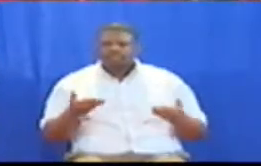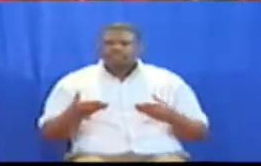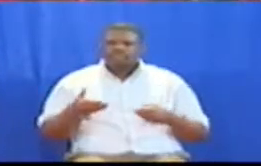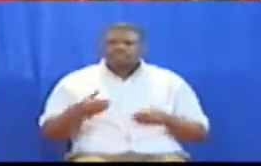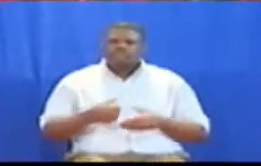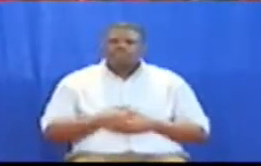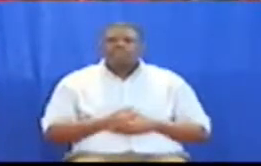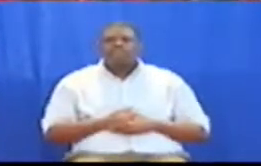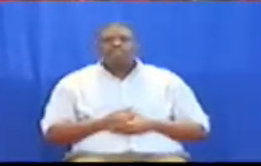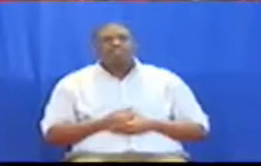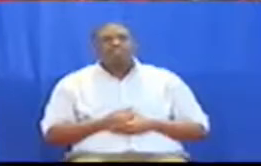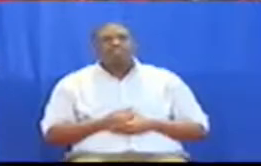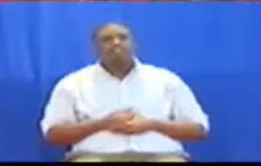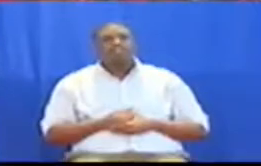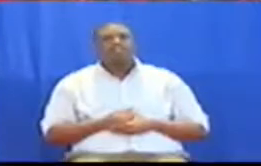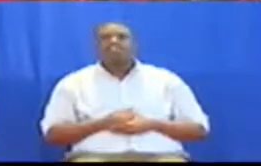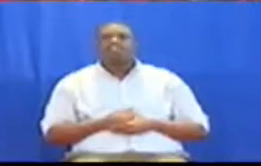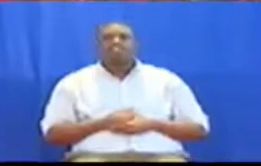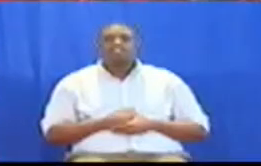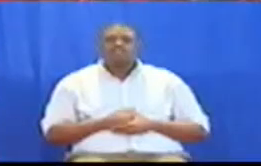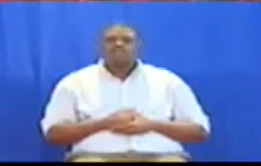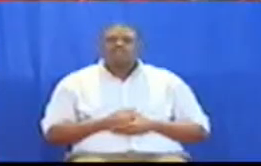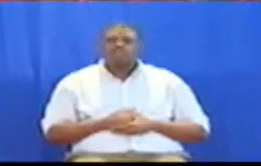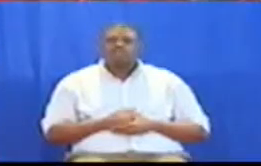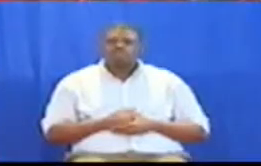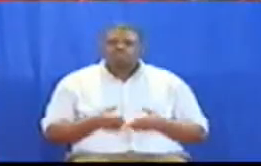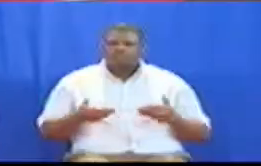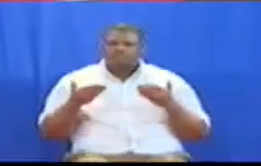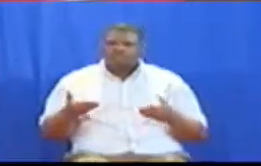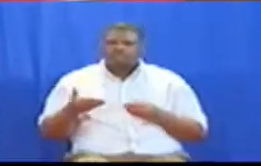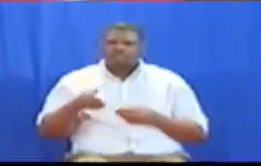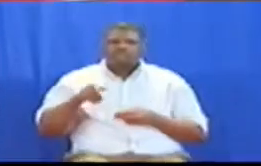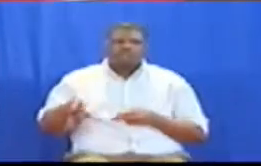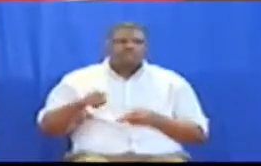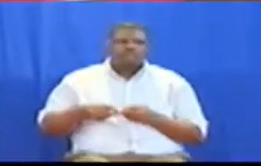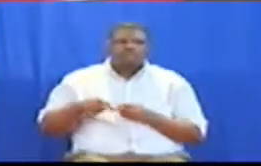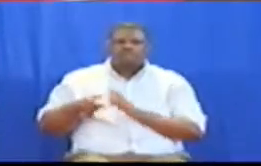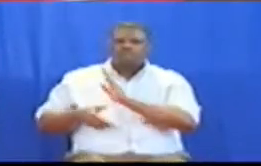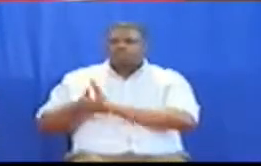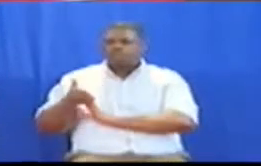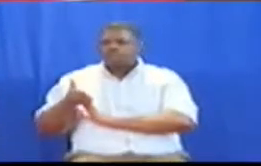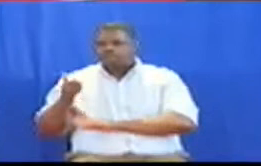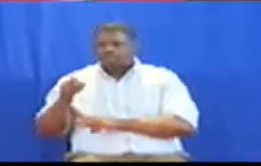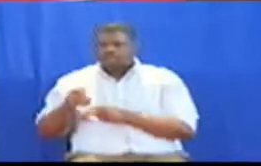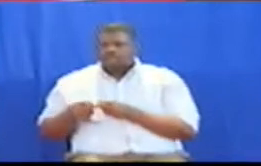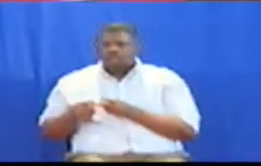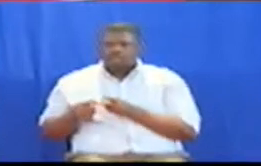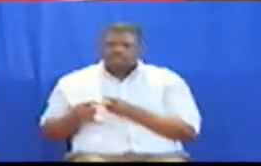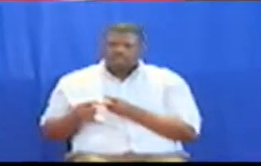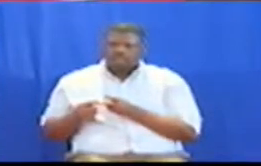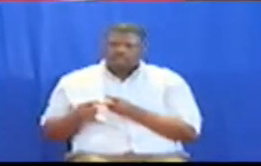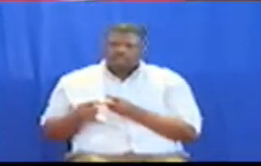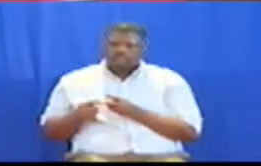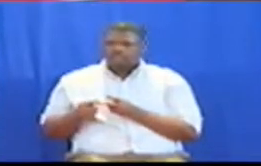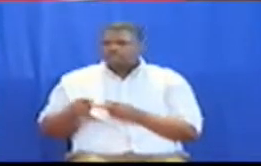nitoe mchango wangu mdogo. Mheshimiwa Spika, nataka nianze walipomalizia wenzangu kwenye